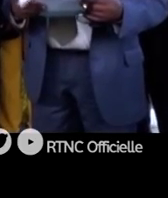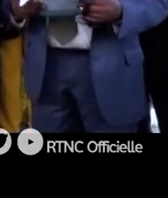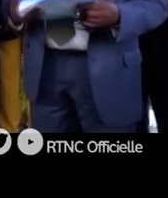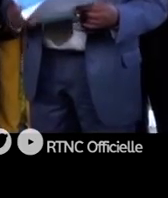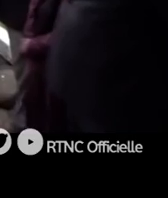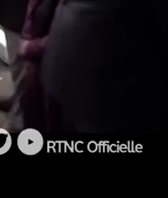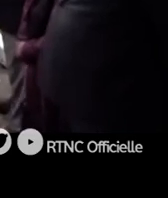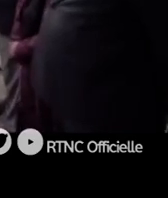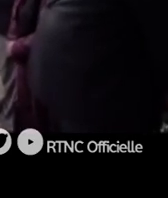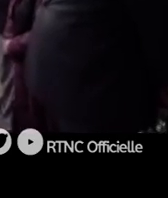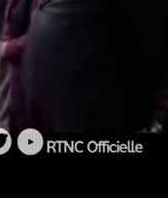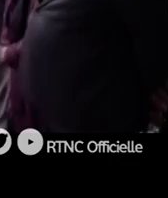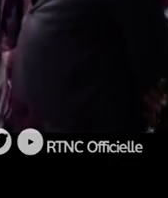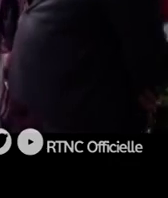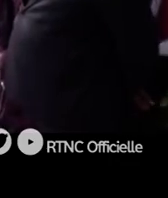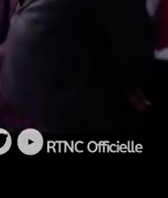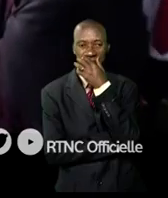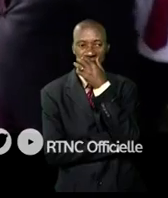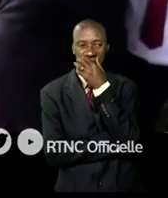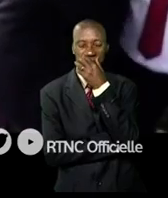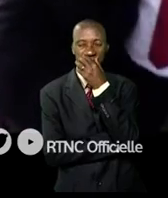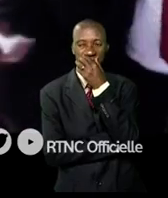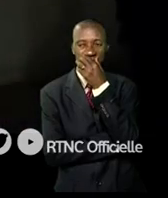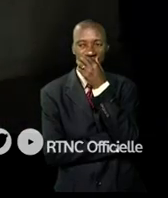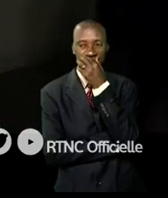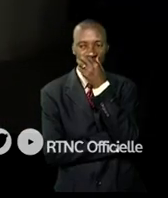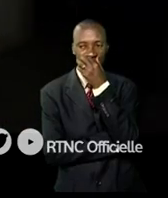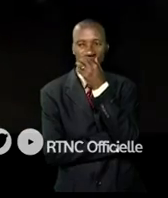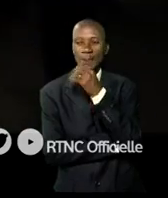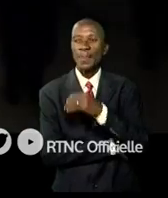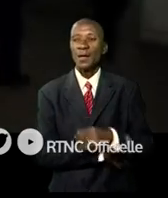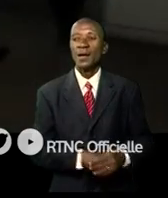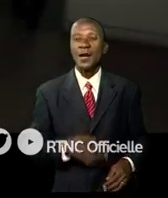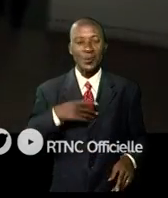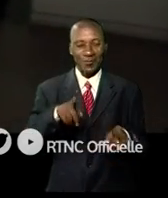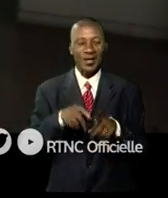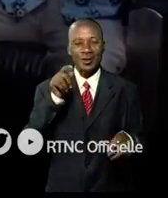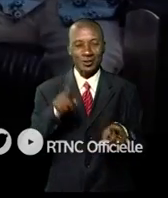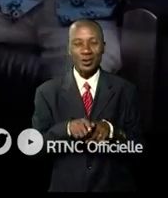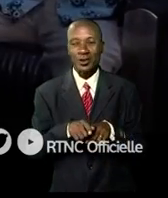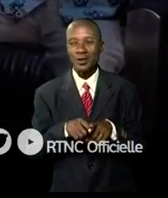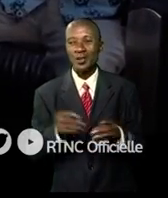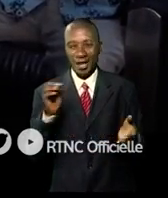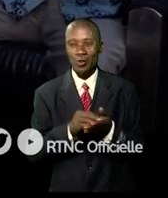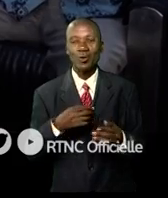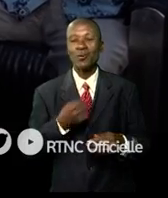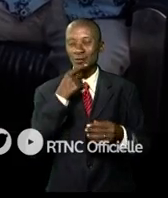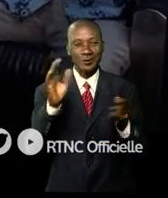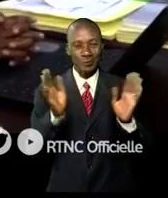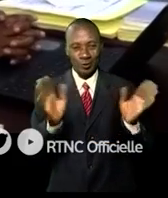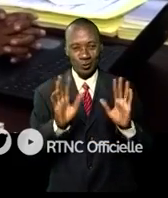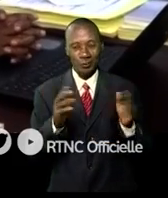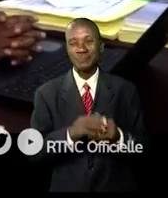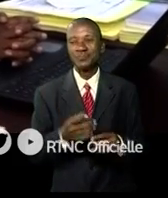de partenariat public-privé pour la production et de nouveaux matériels a été contracté et l'amélioration des conditions de vie des